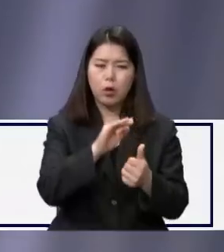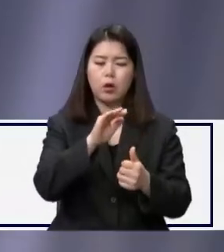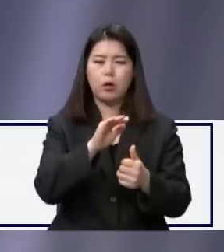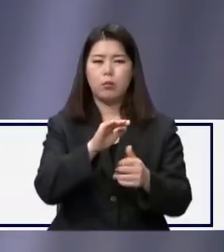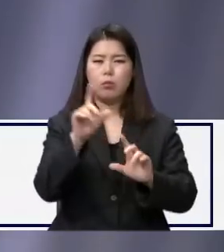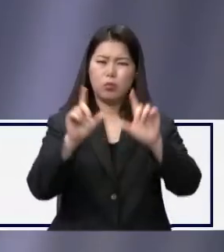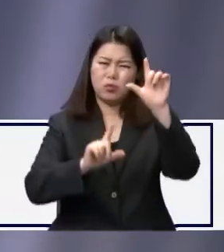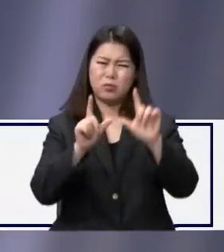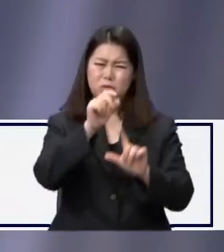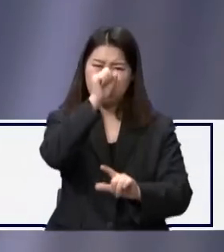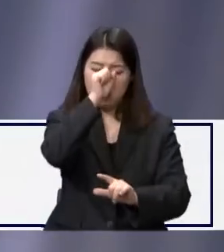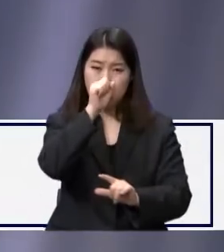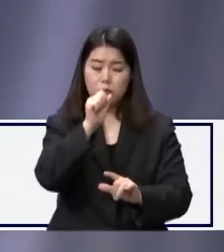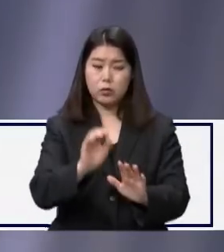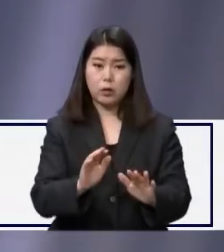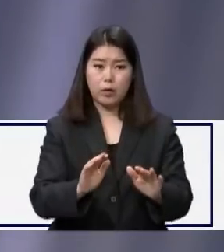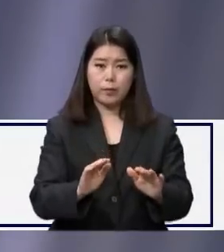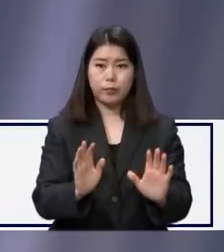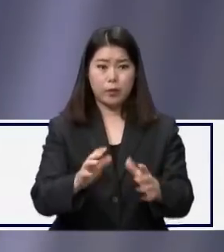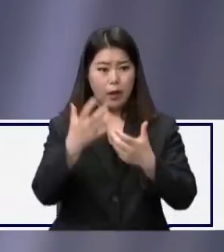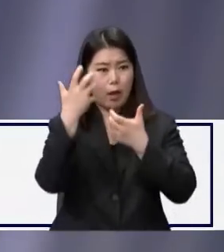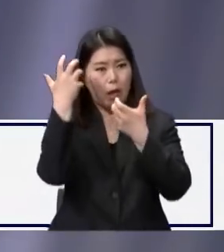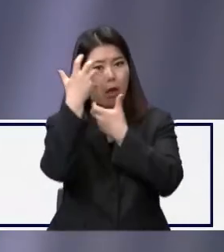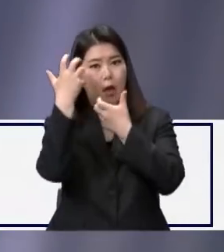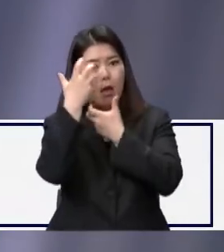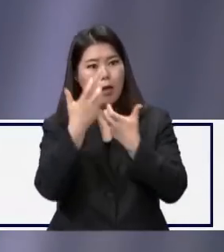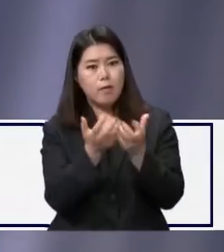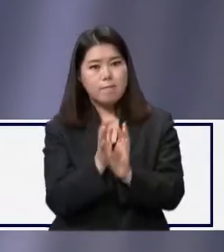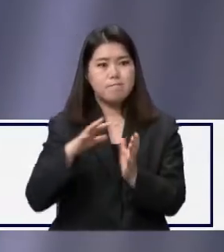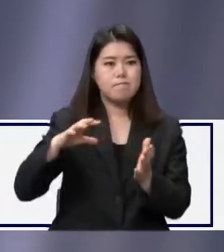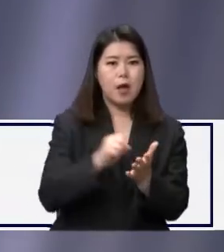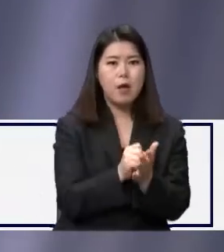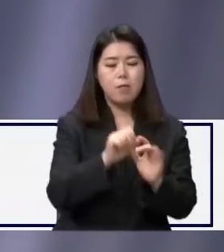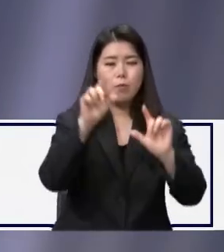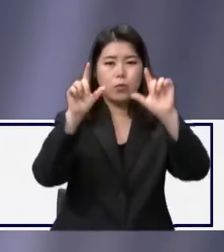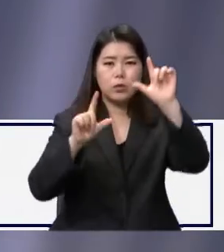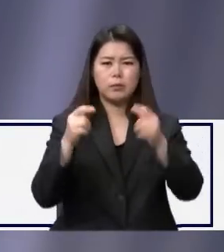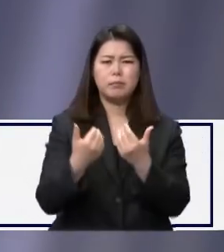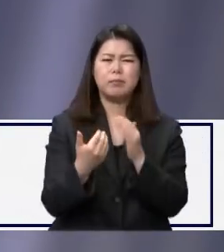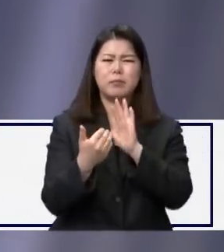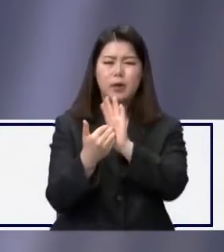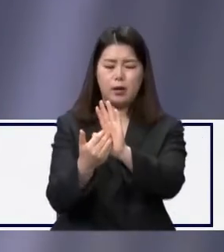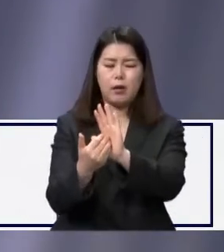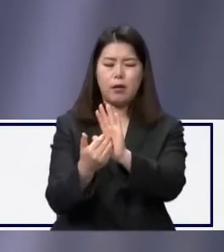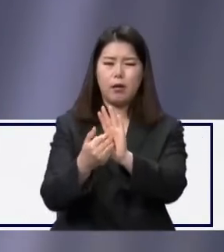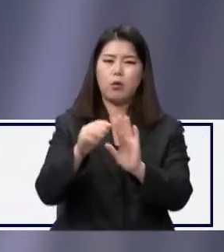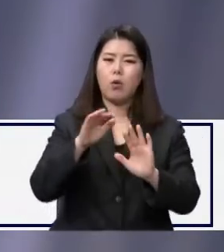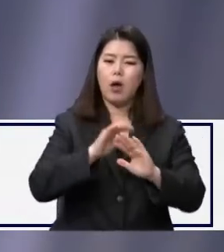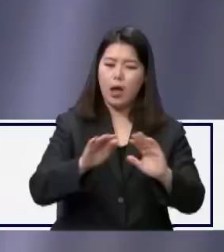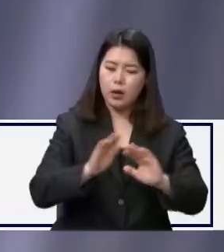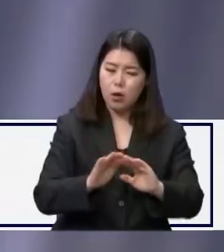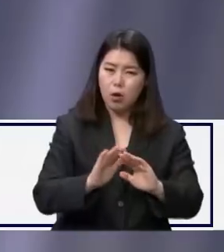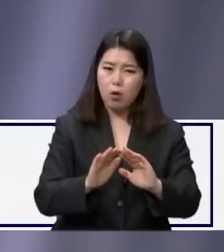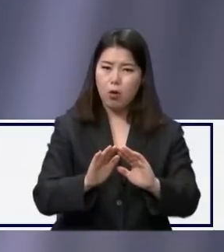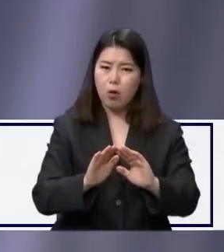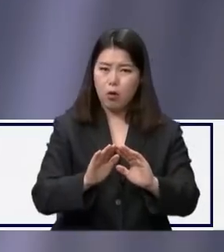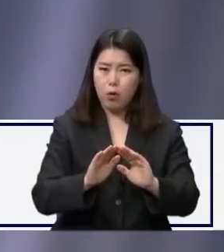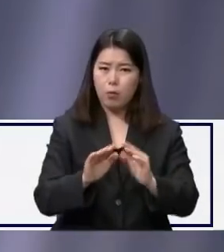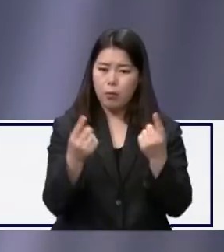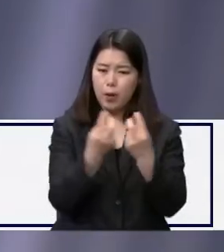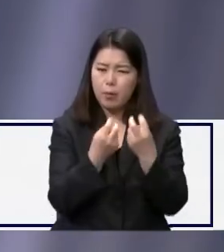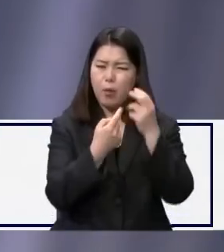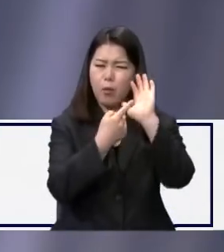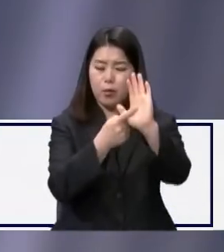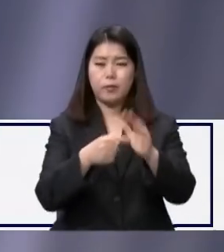포괄해서 어떻게 하면이 강성 팬덤이 당을 장악하려고 하는 이런 모습들을 방어할 수 있고 해결할 수 있을까를 대안을 제시하는